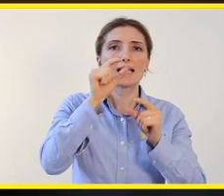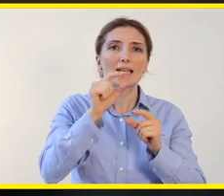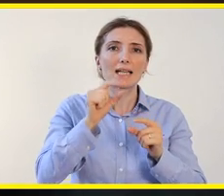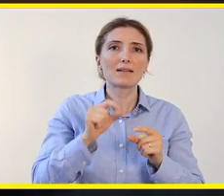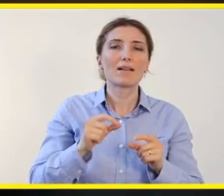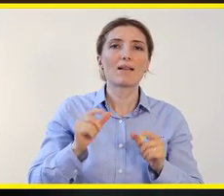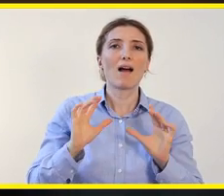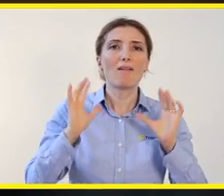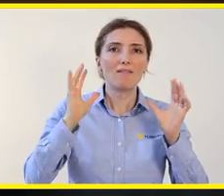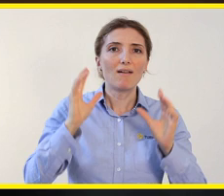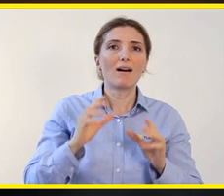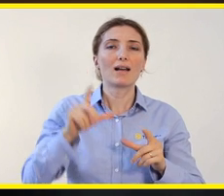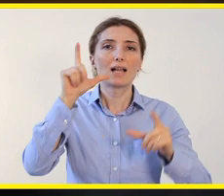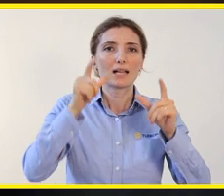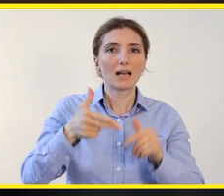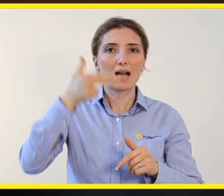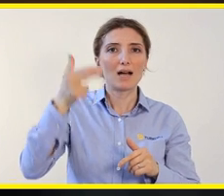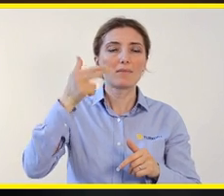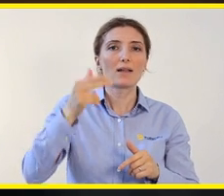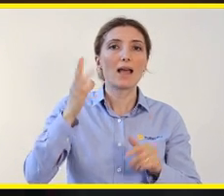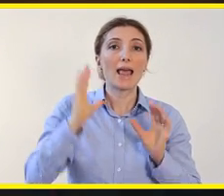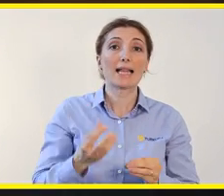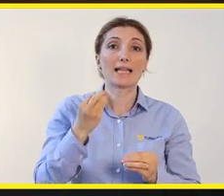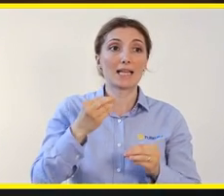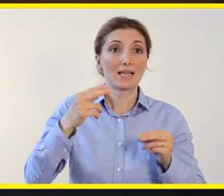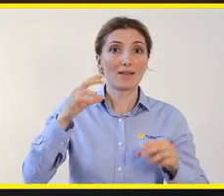kamera sayesinde her zaman en iyi pozu yakalayabilirsiniz.